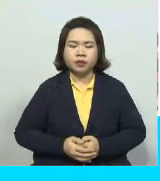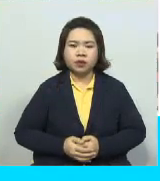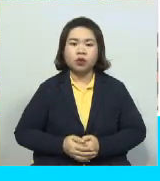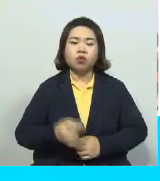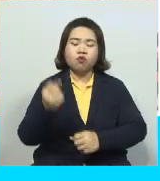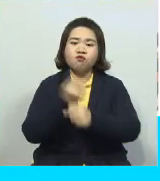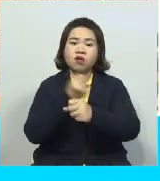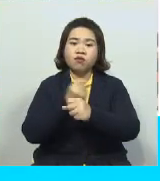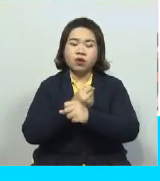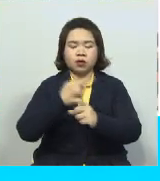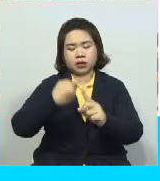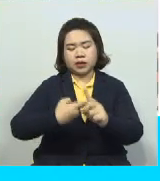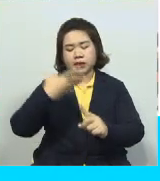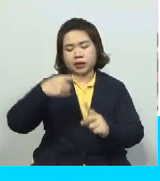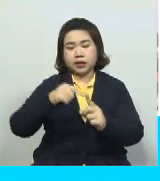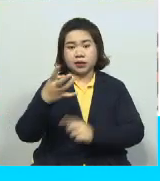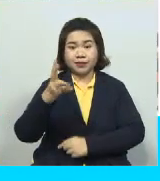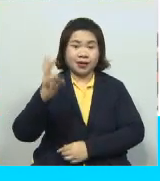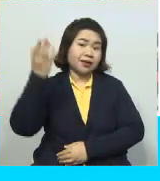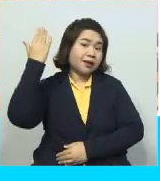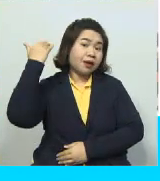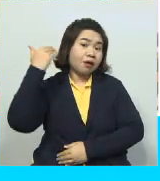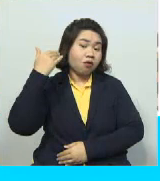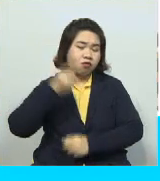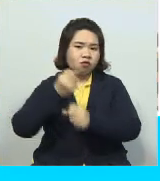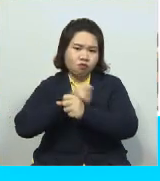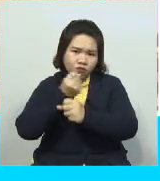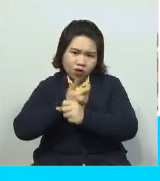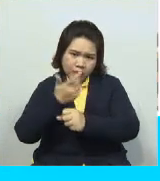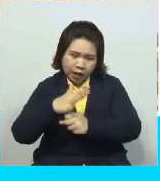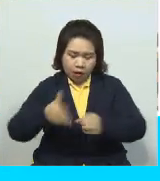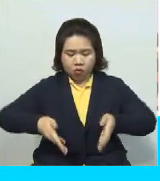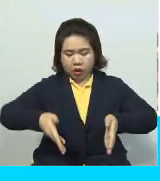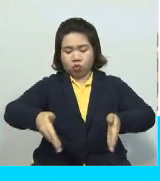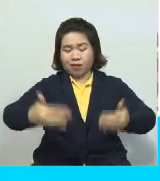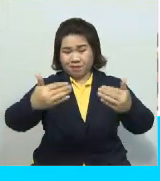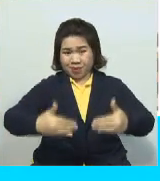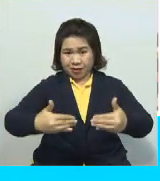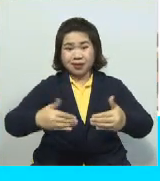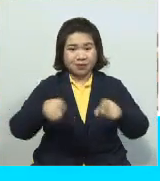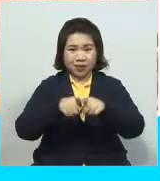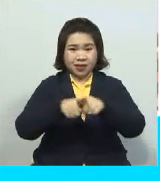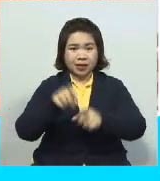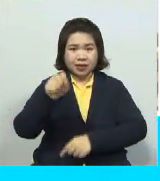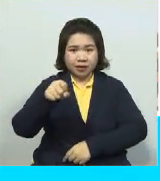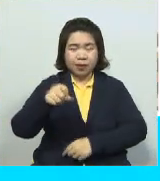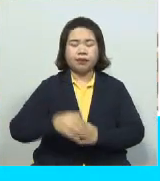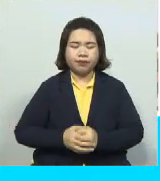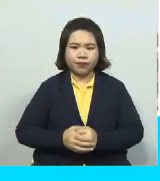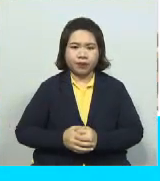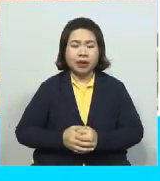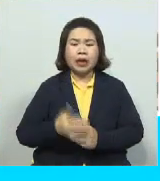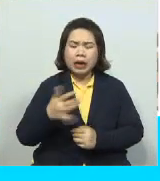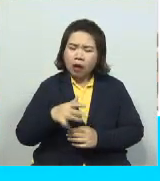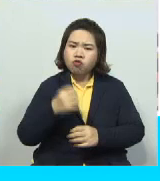ซ้อมเมื่อวันที่17เมษายนที่ผ่านมากันก่อนเพราะว่าซักซ้อมไปแล้วมีเรื่องของการปิดเส้นทางการจราจรเช่นเดียวกันจากการซักซ้อมครั้งที่ผ่